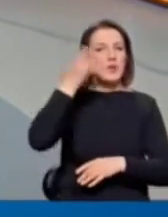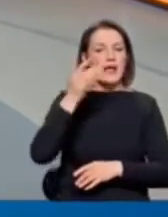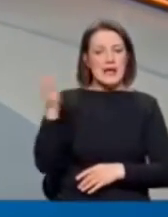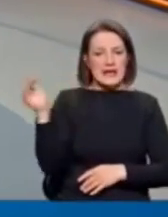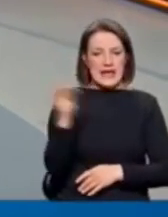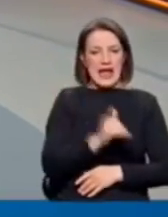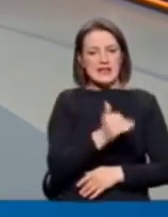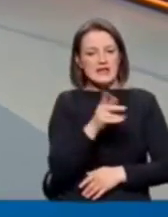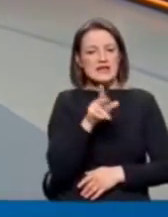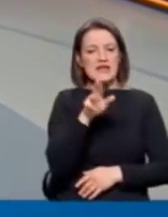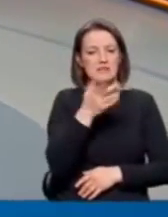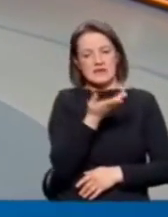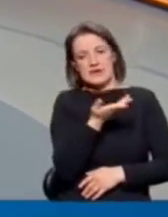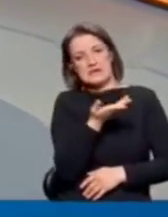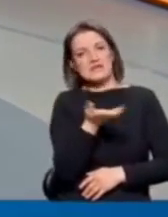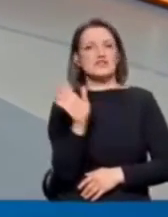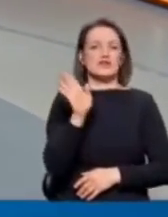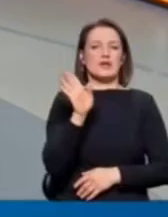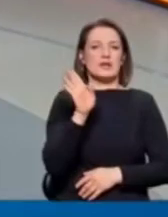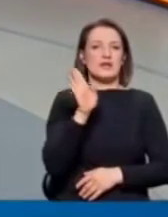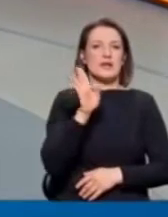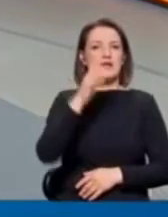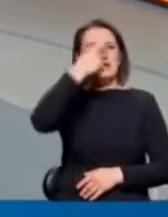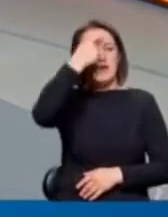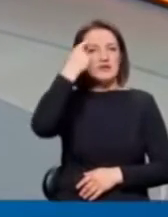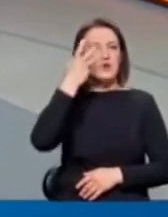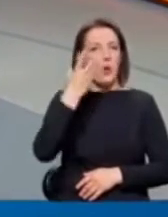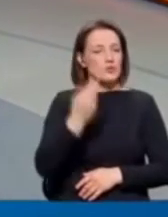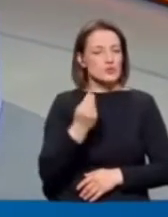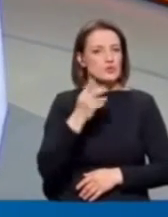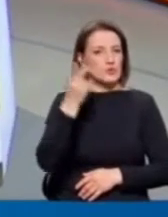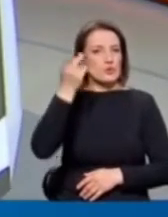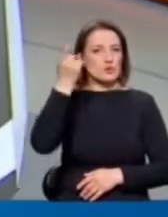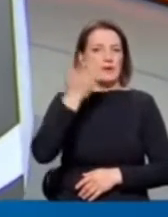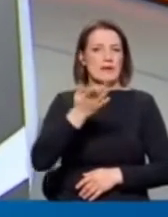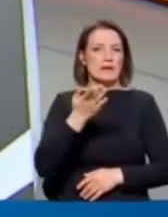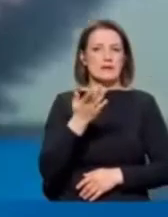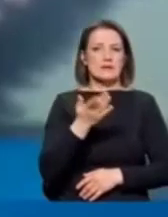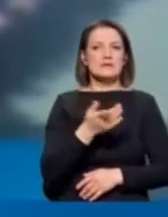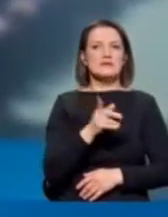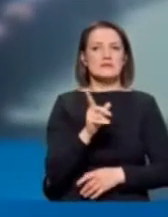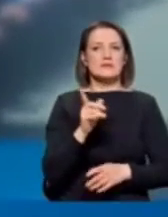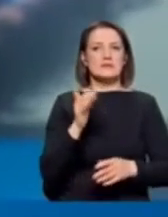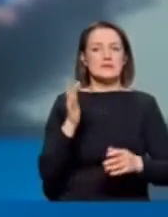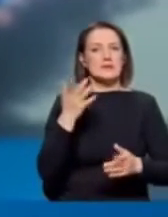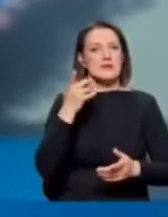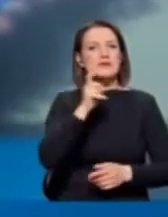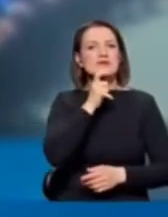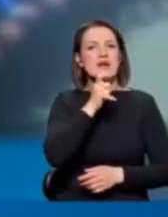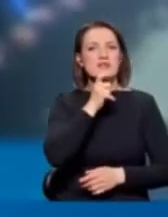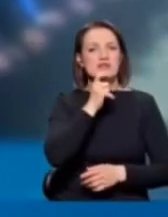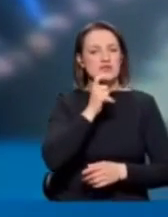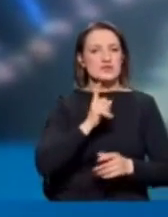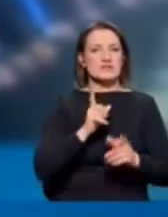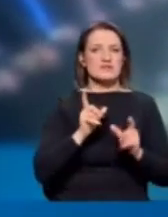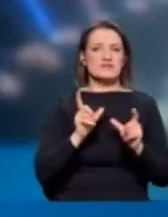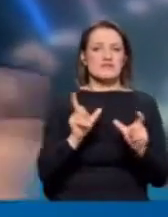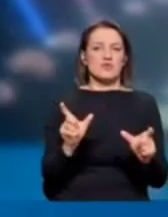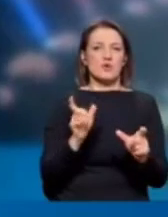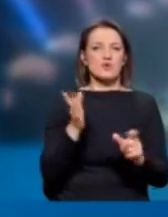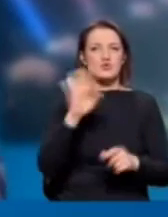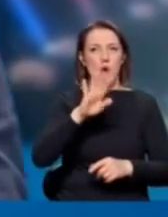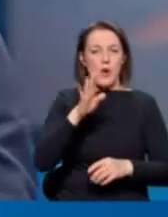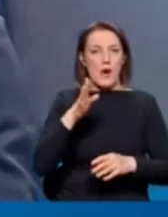Geldikleri gibi gibi gidecekleri git bu varlığını dolayısıyla böyle cansiperane bir şekilde yapılan yanlış savunuyorlar